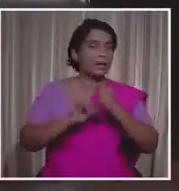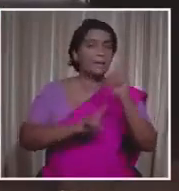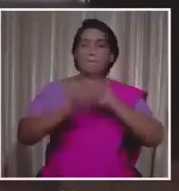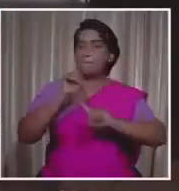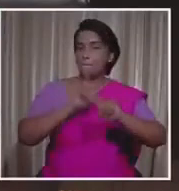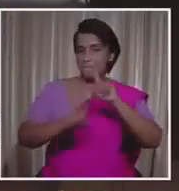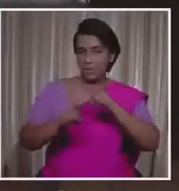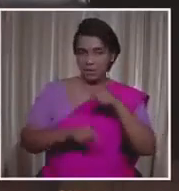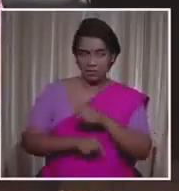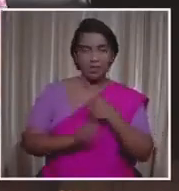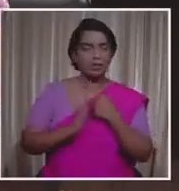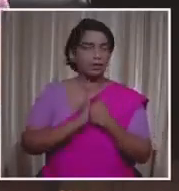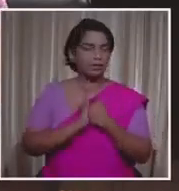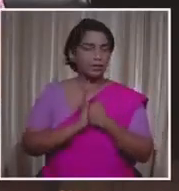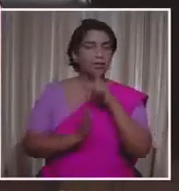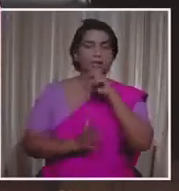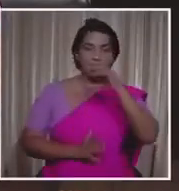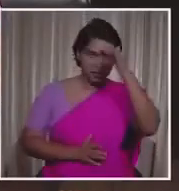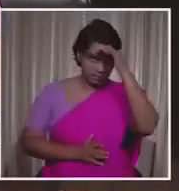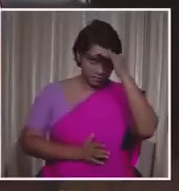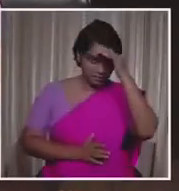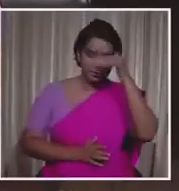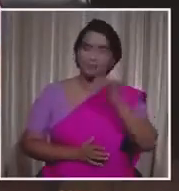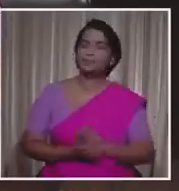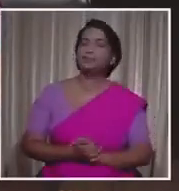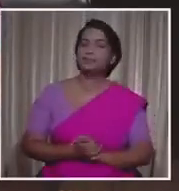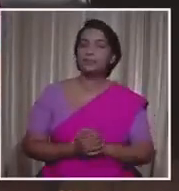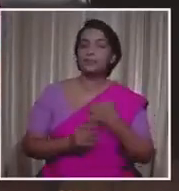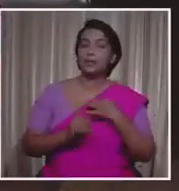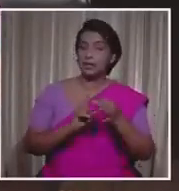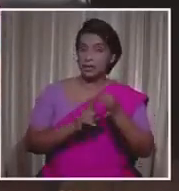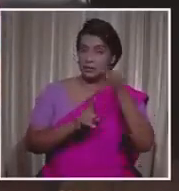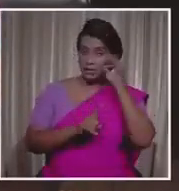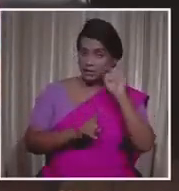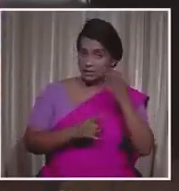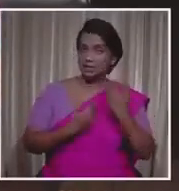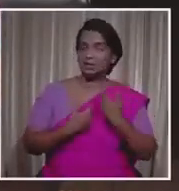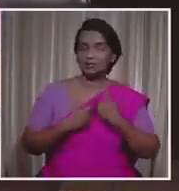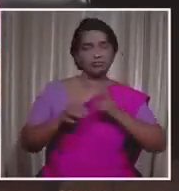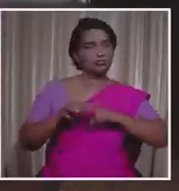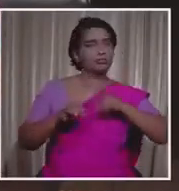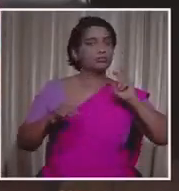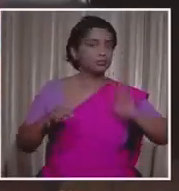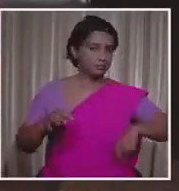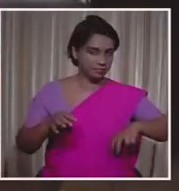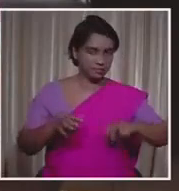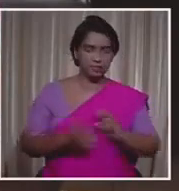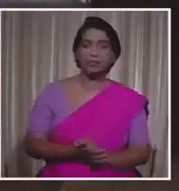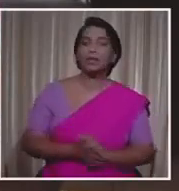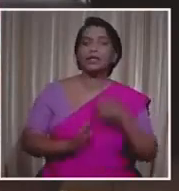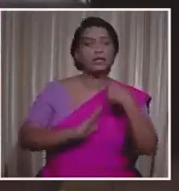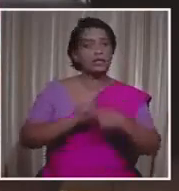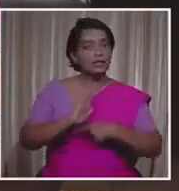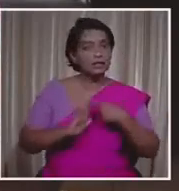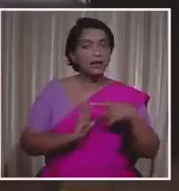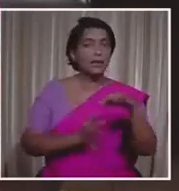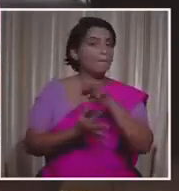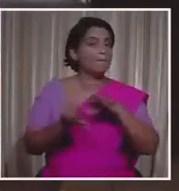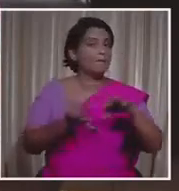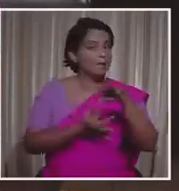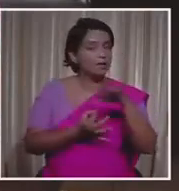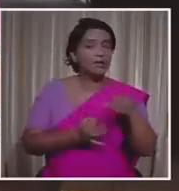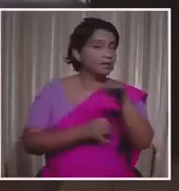පාර්ලිමේන්තුව ගරු කථානායකතුමනි ජනාධිපති ධුරයෙන් ඉල්ලා අස්වීම ශ්‍රී ලංකා